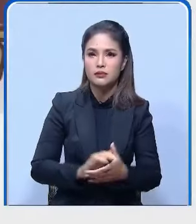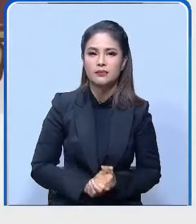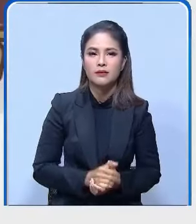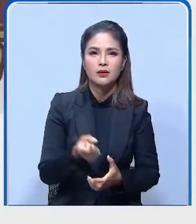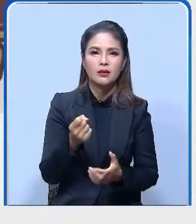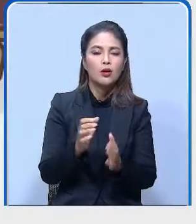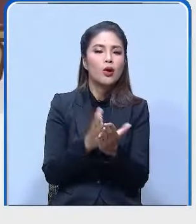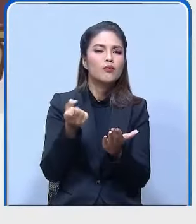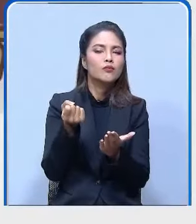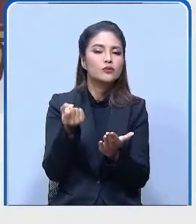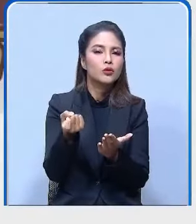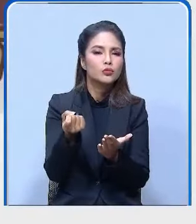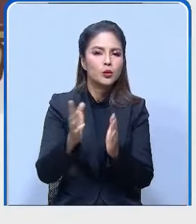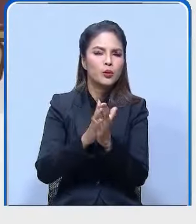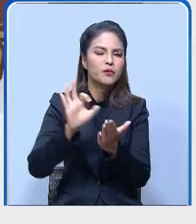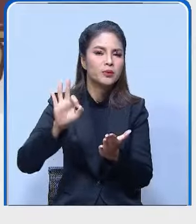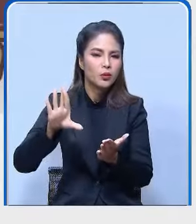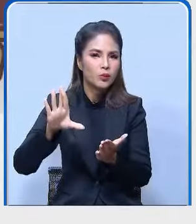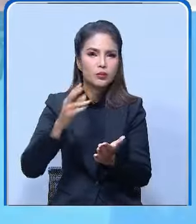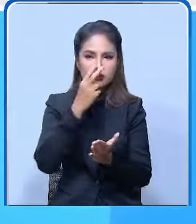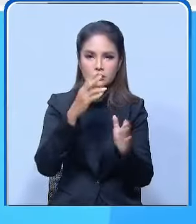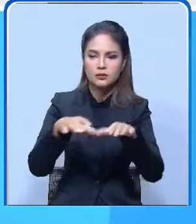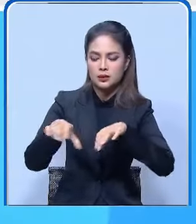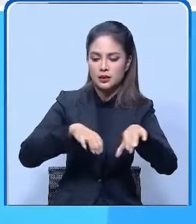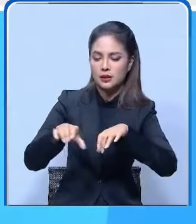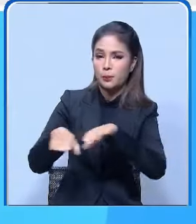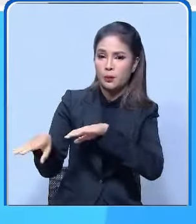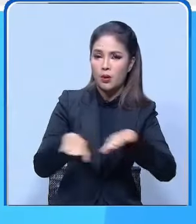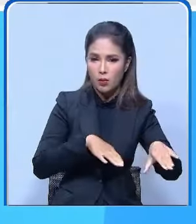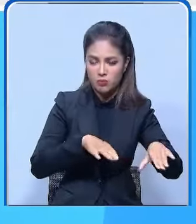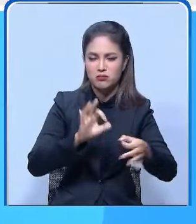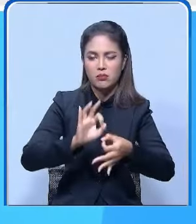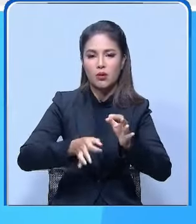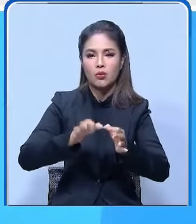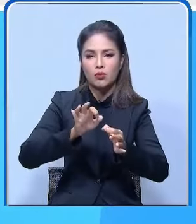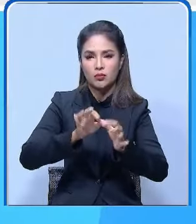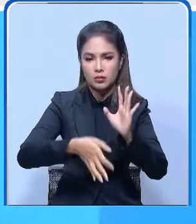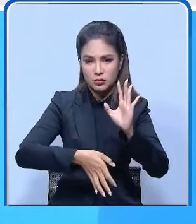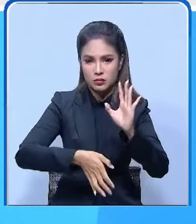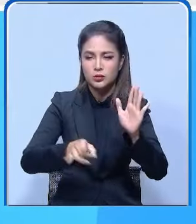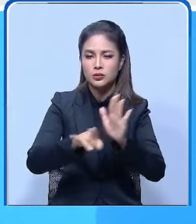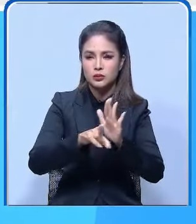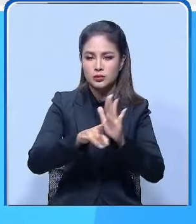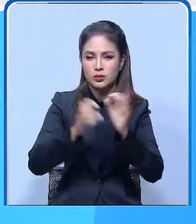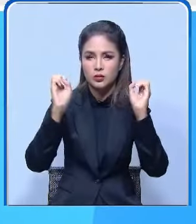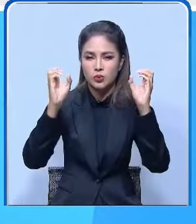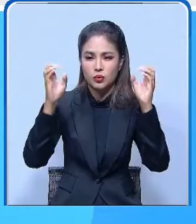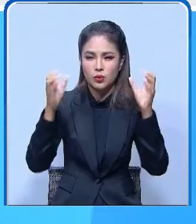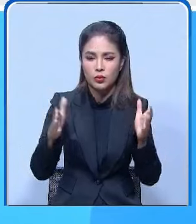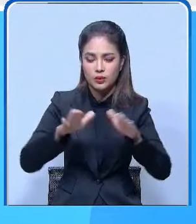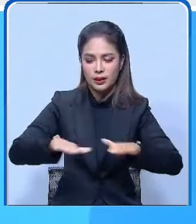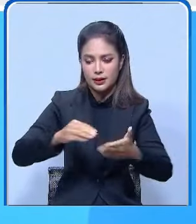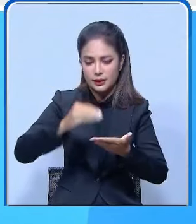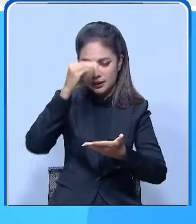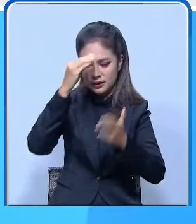ราจะไปดูการเตรียมความพร้อมพิธีพระราชทานเพลิงศพนะคะอาลัยครั้งสุดท้ายครูนักเรียน23รายรวมถึงน้อง